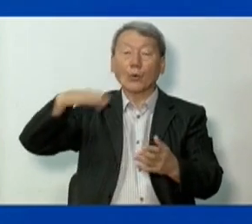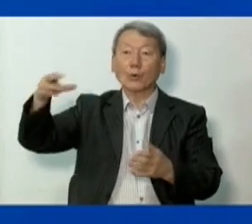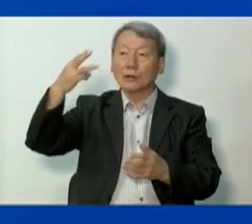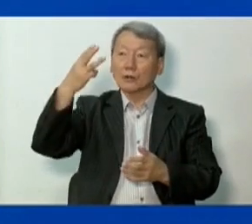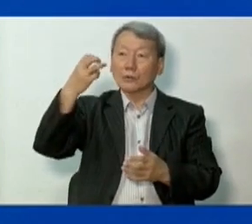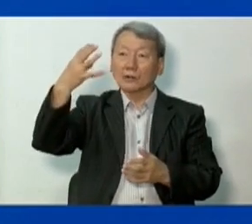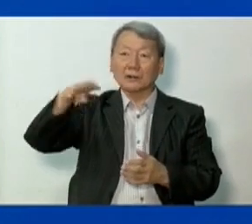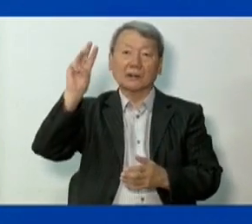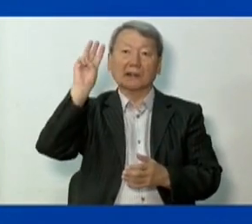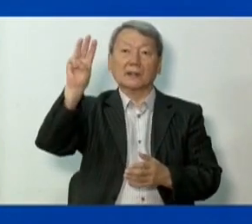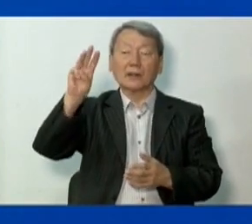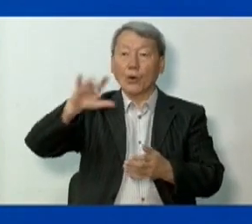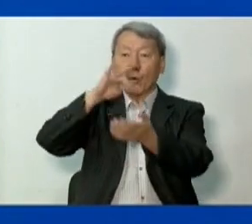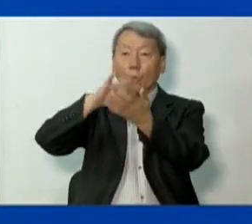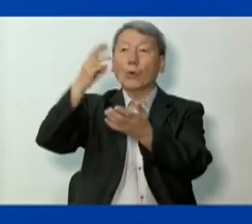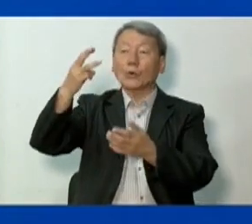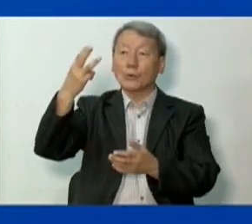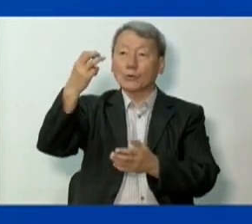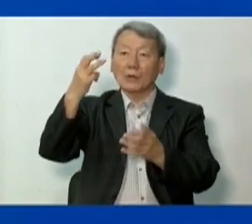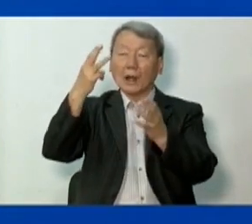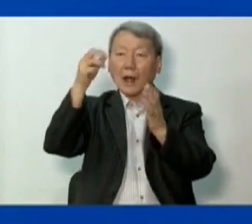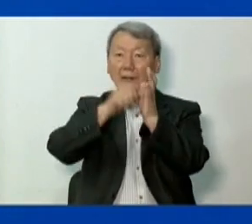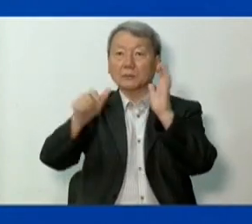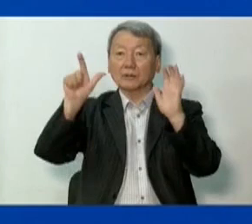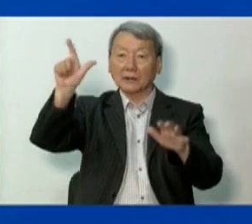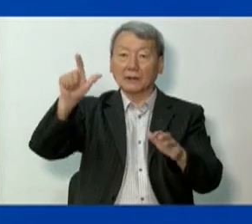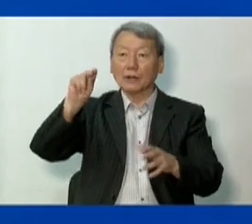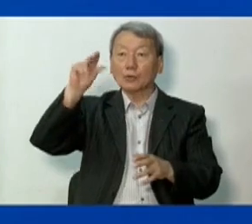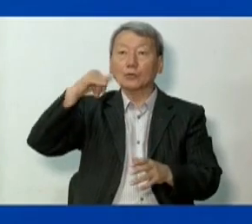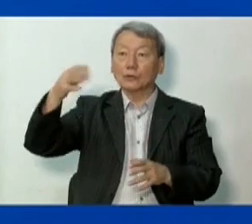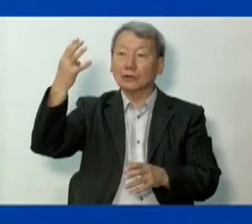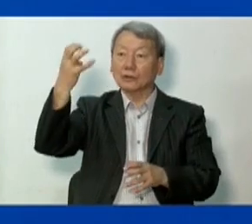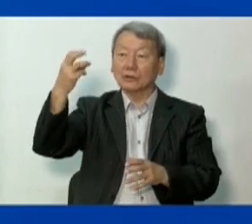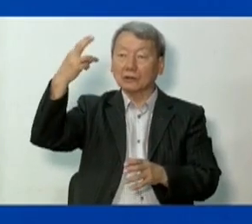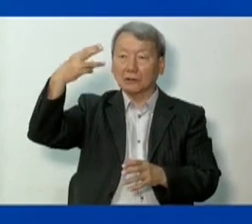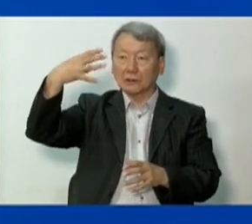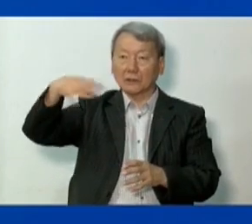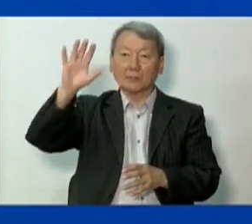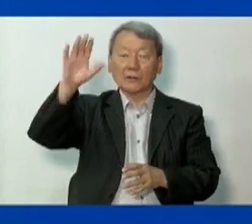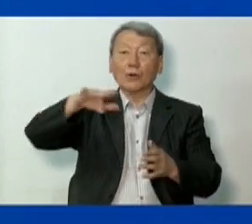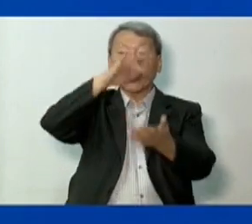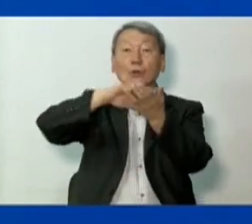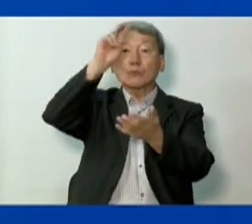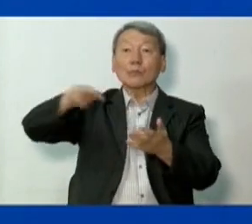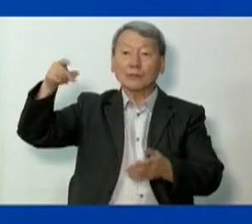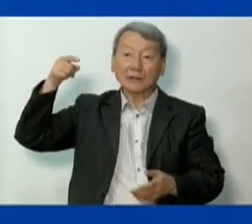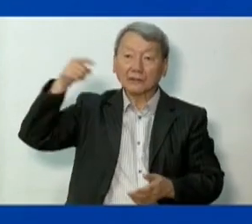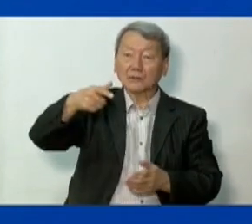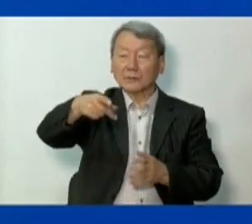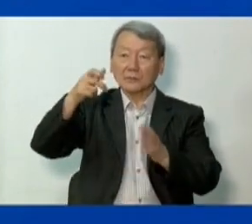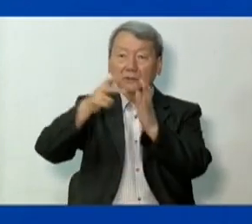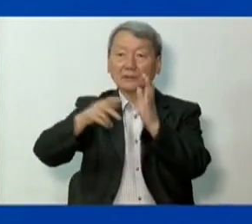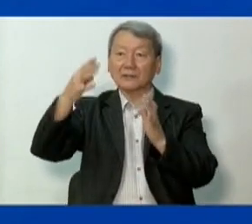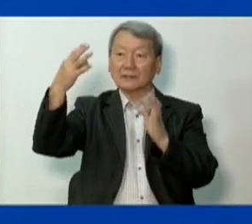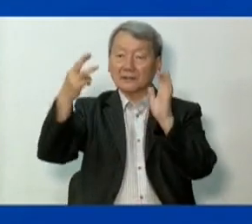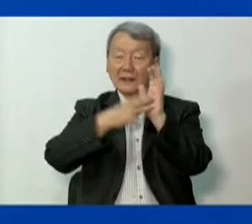облусунда 342, Ош шаарында 362, Чүй облусунда 445, Бишкек шаарында